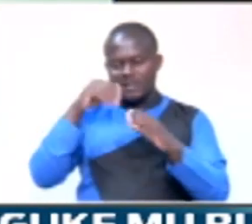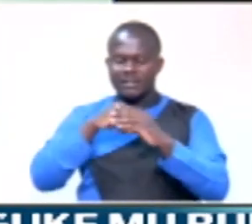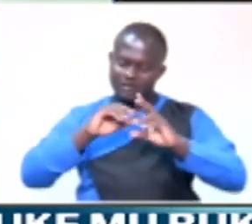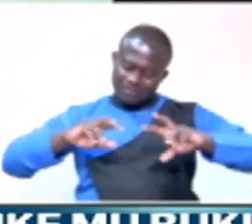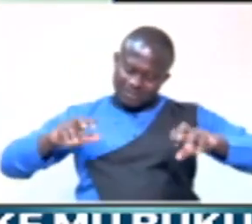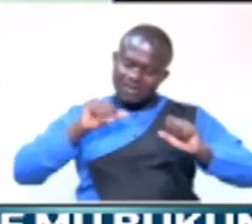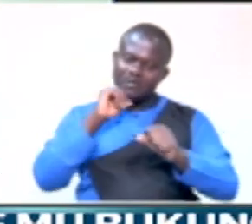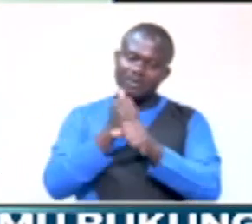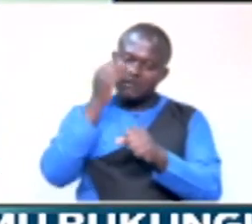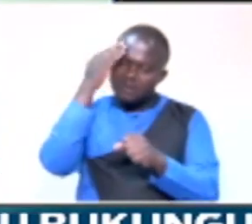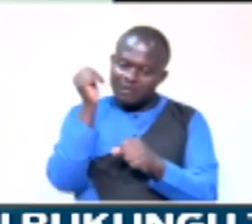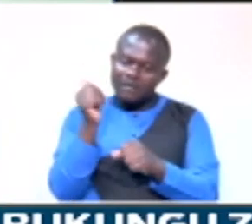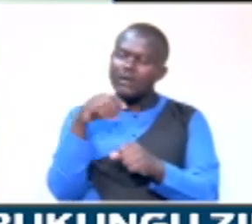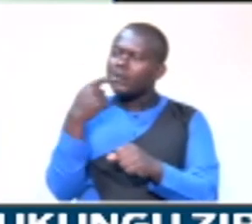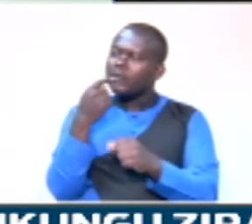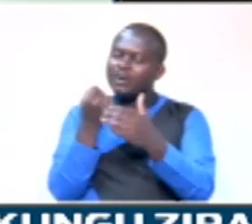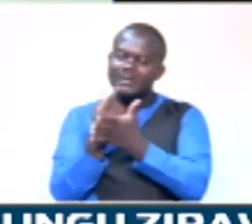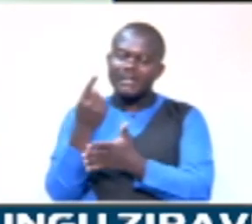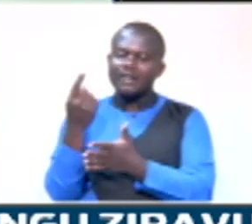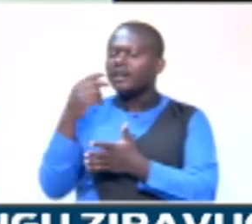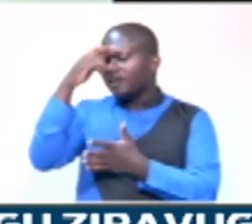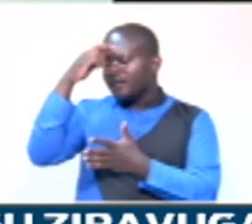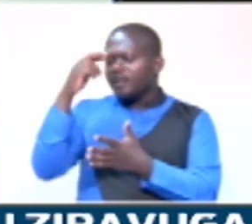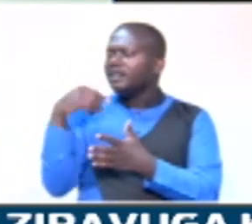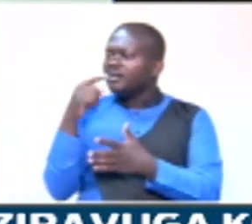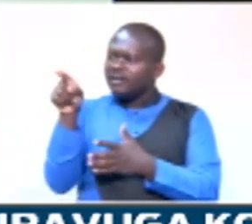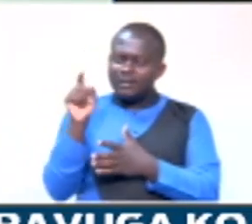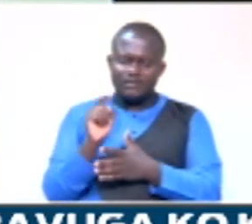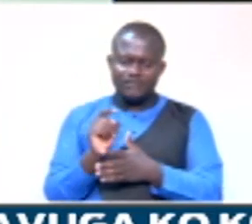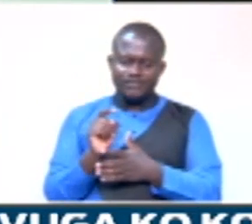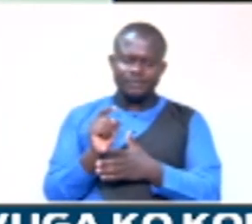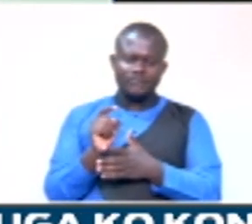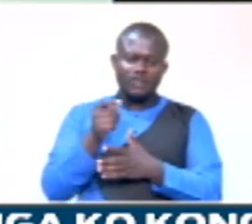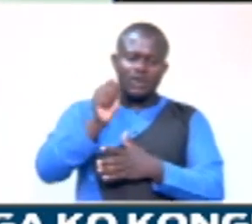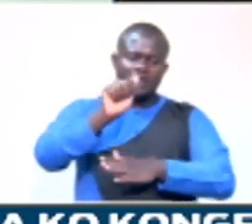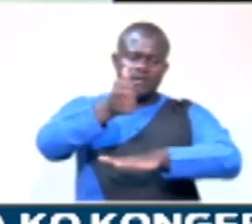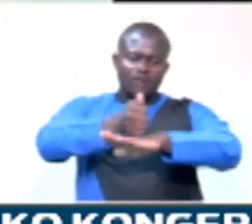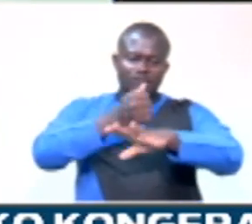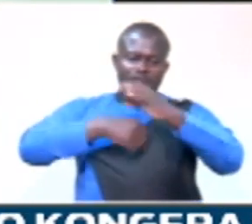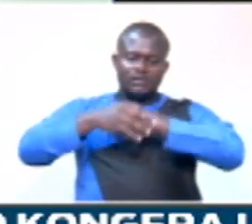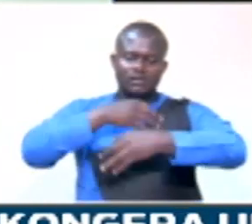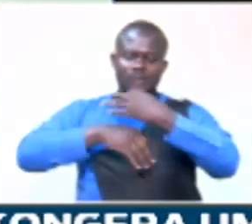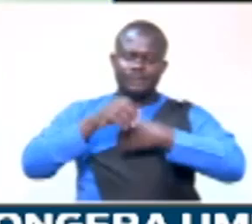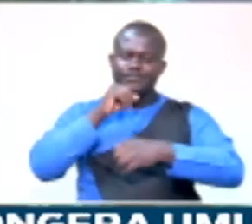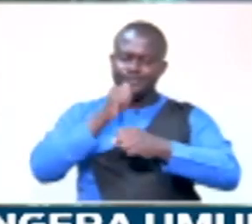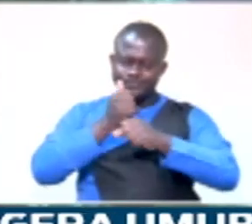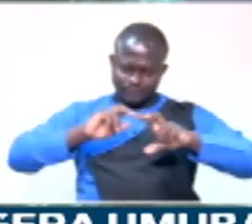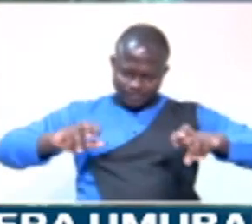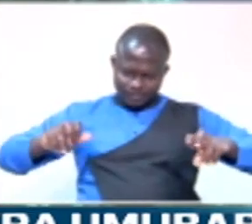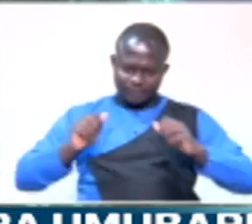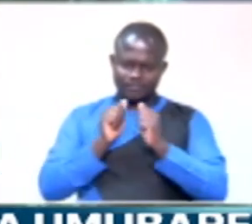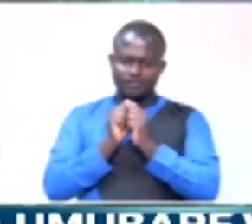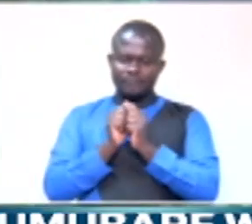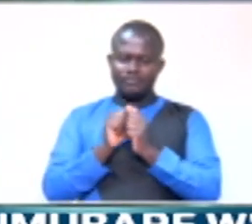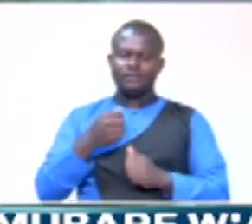zitakozwe? Wabiteye niki? We washyiraho uruganda utakoze inyigo?